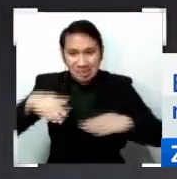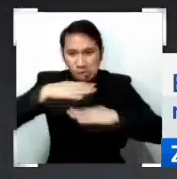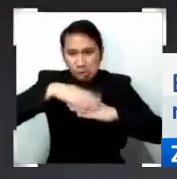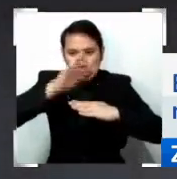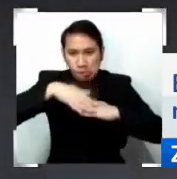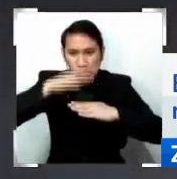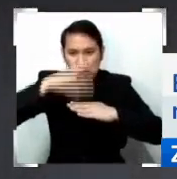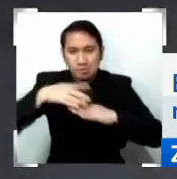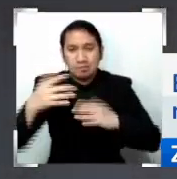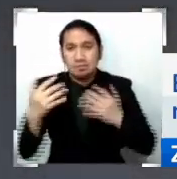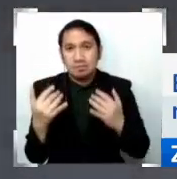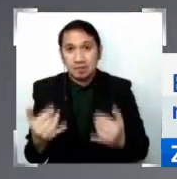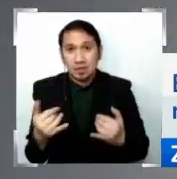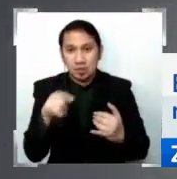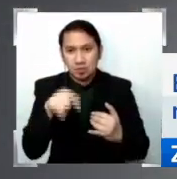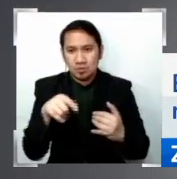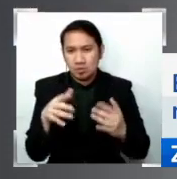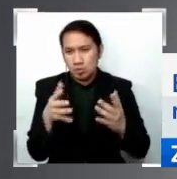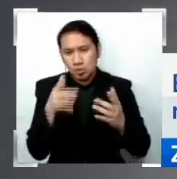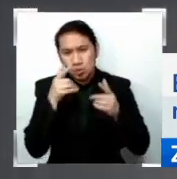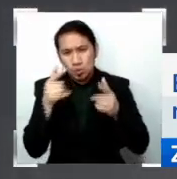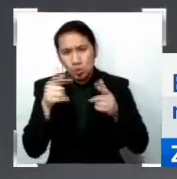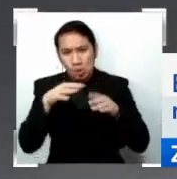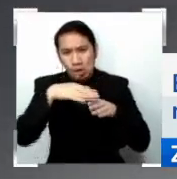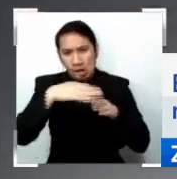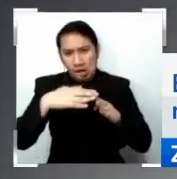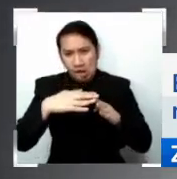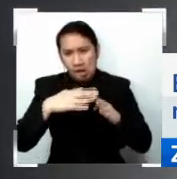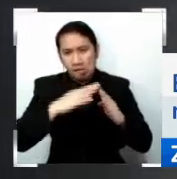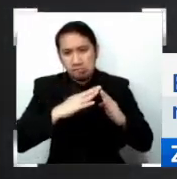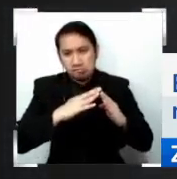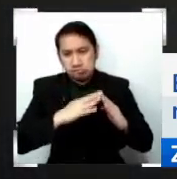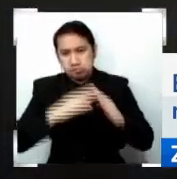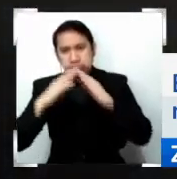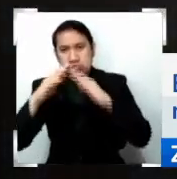Halos tangayin ang bubong ng bahay dahil sa lakas ng hangin.